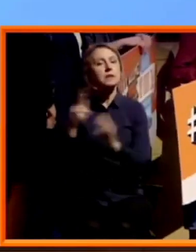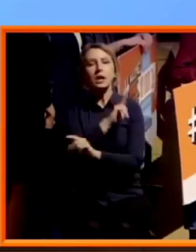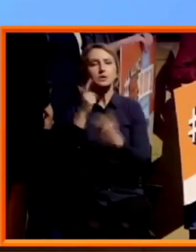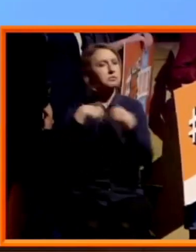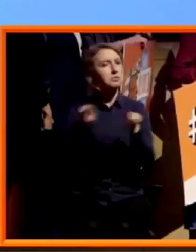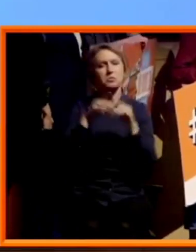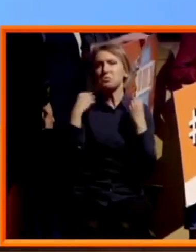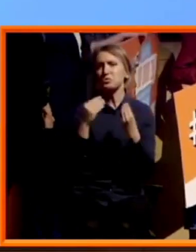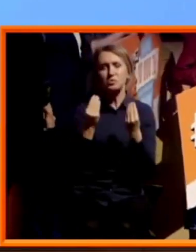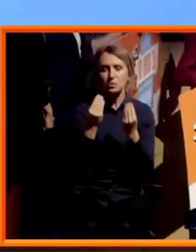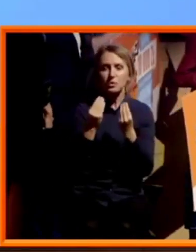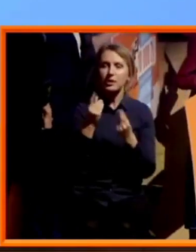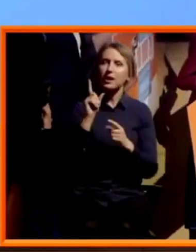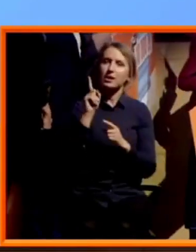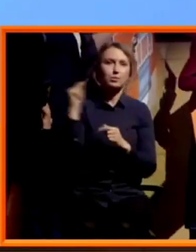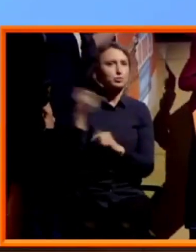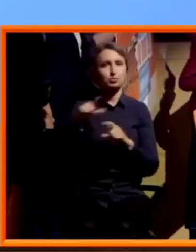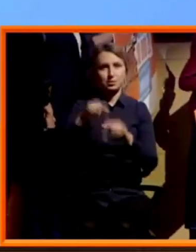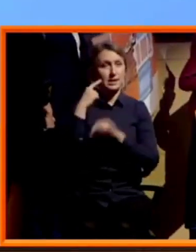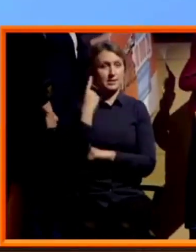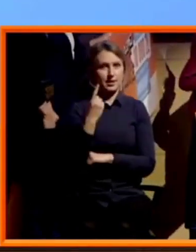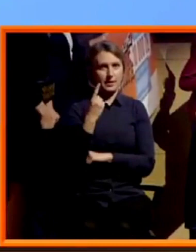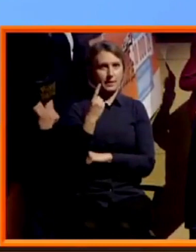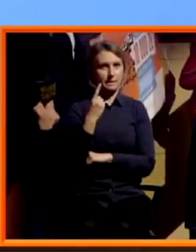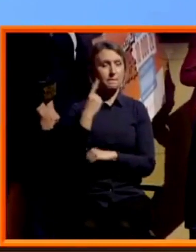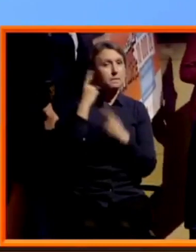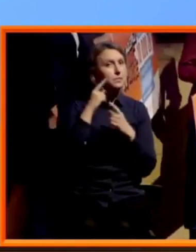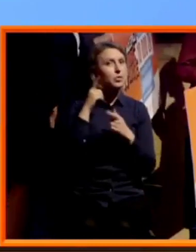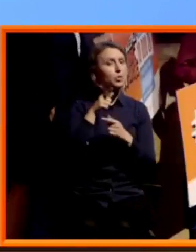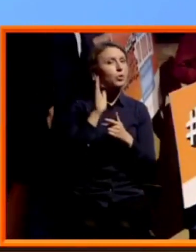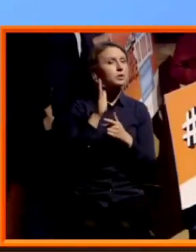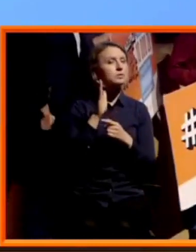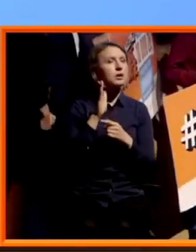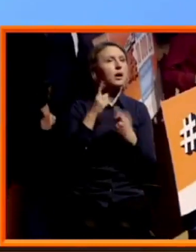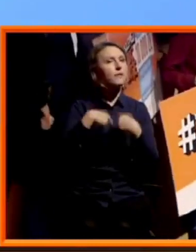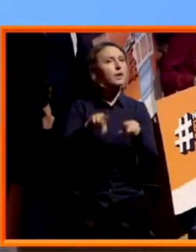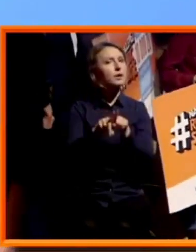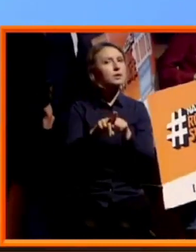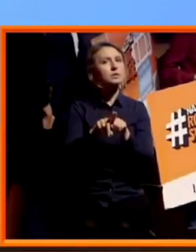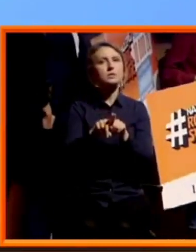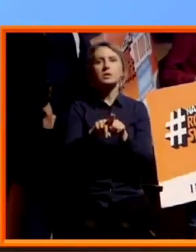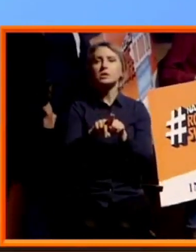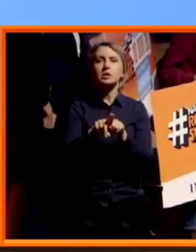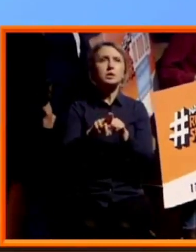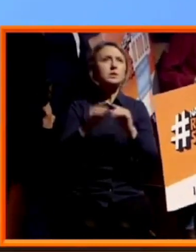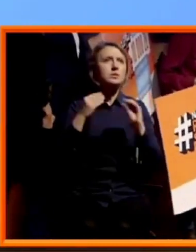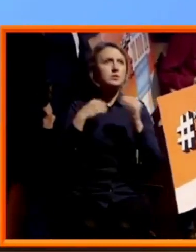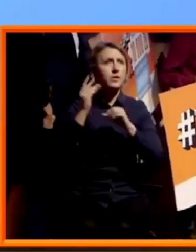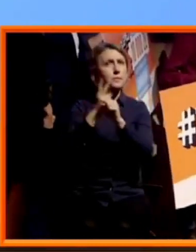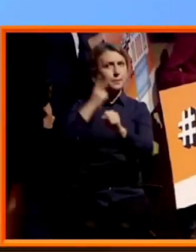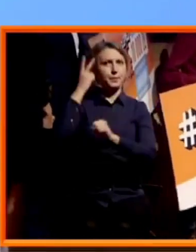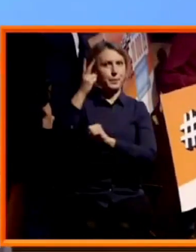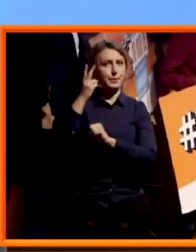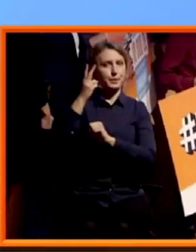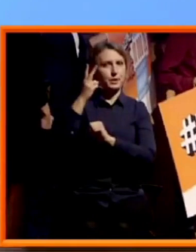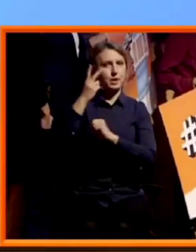naprawdę fantastycznie, ale musiałem wybrać jedną osobę i uznałem, że będzie to osoba, która wykonała największy skok od